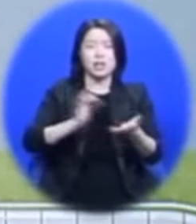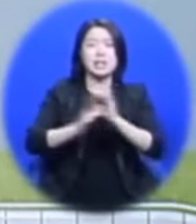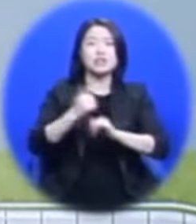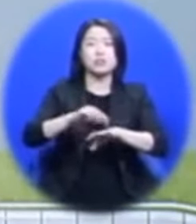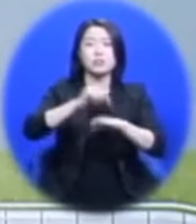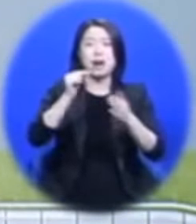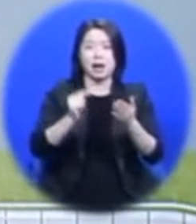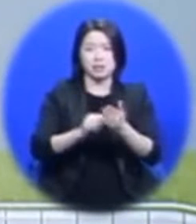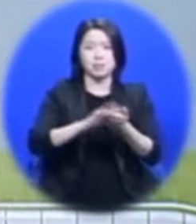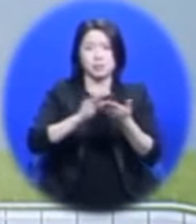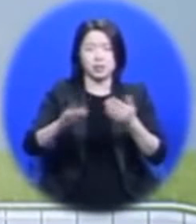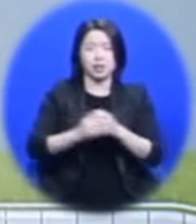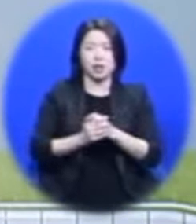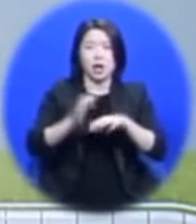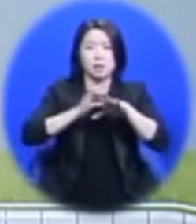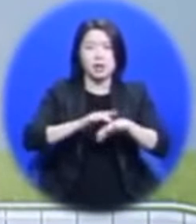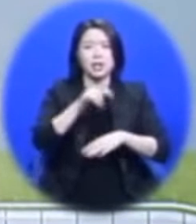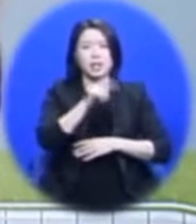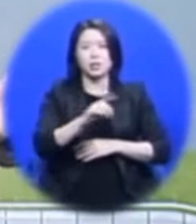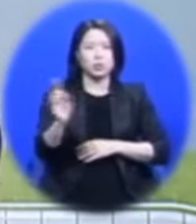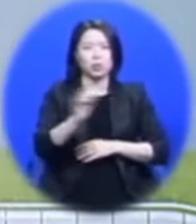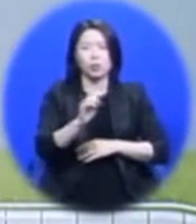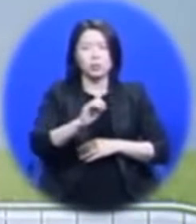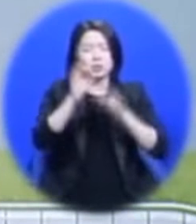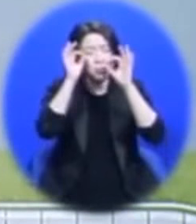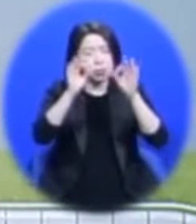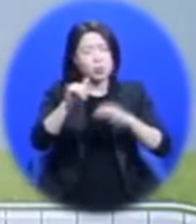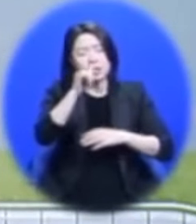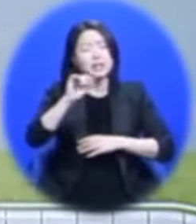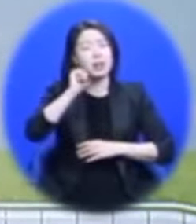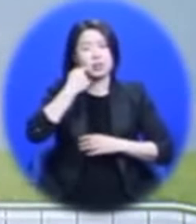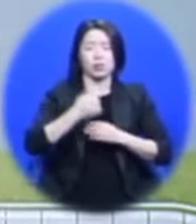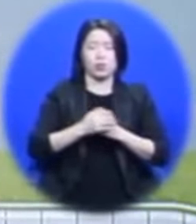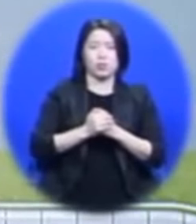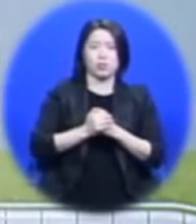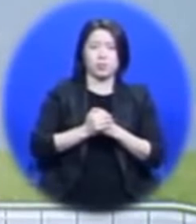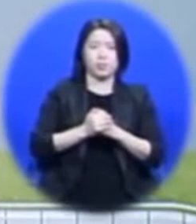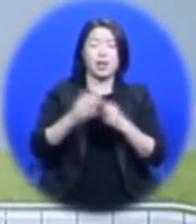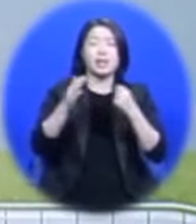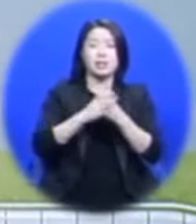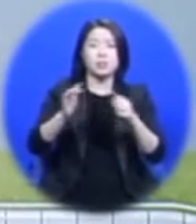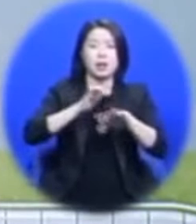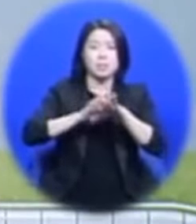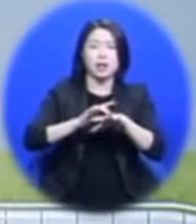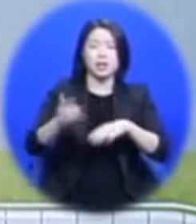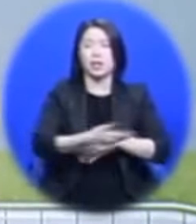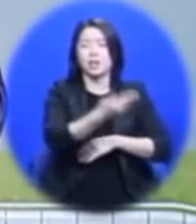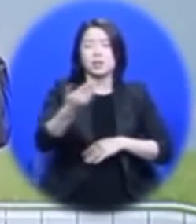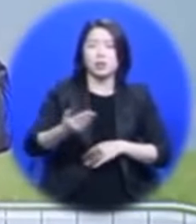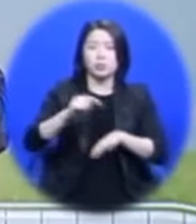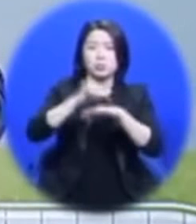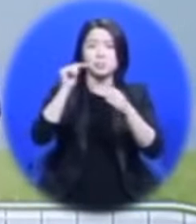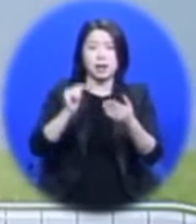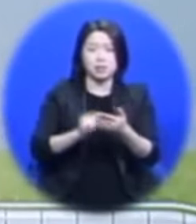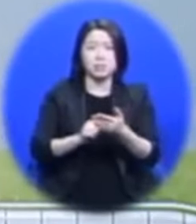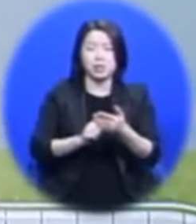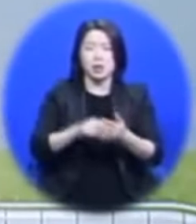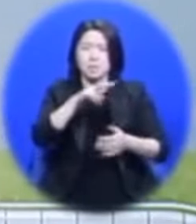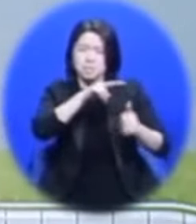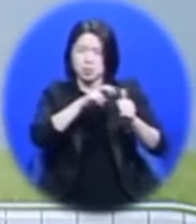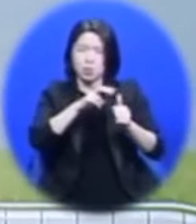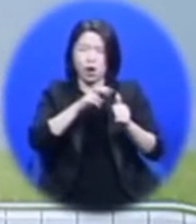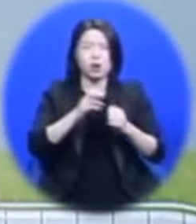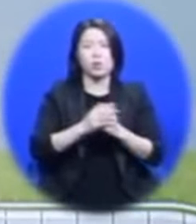마음이에요. 마귀가 이걸 도무지 보고 있을 수가 없어요. 그래서 마귀가 여러분들의 마음이